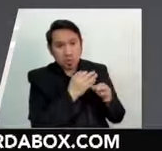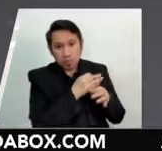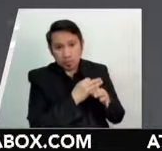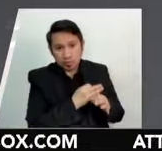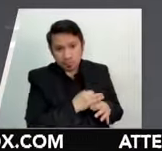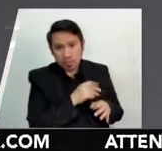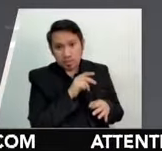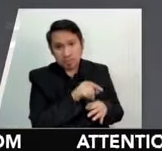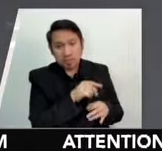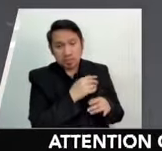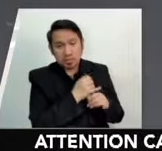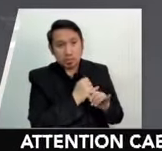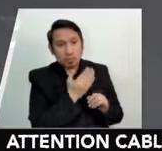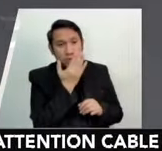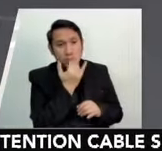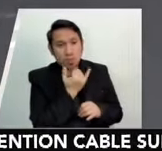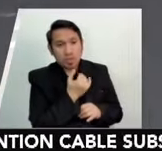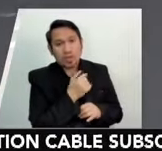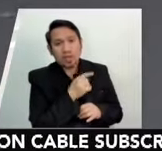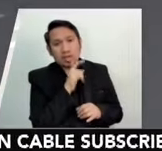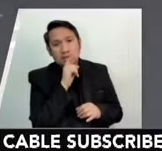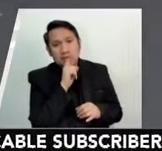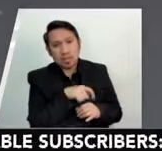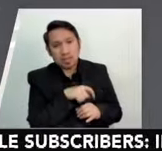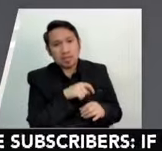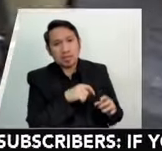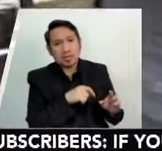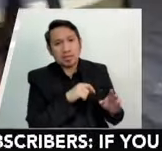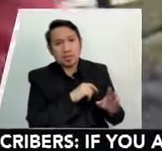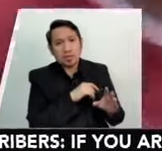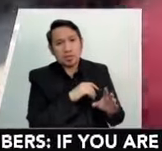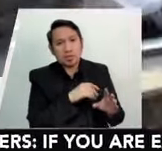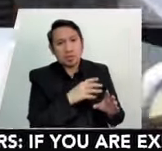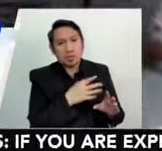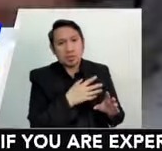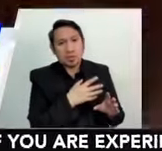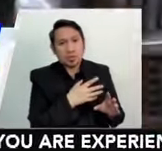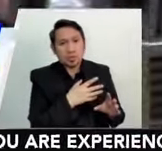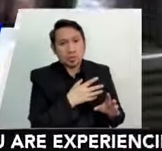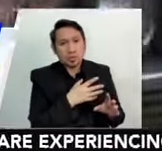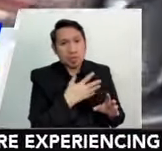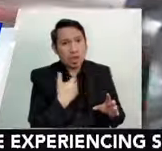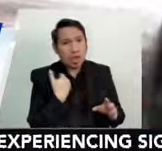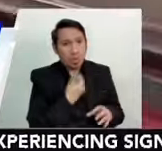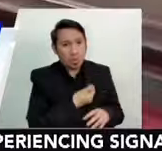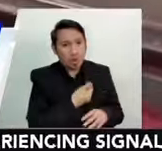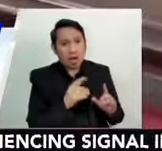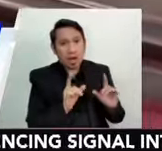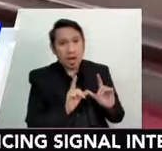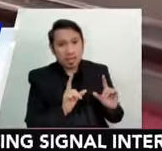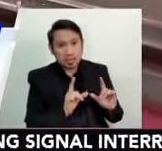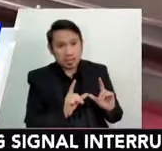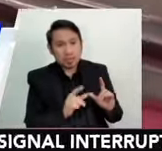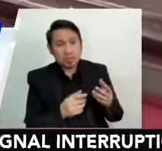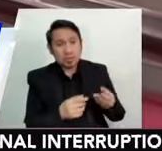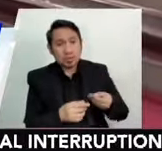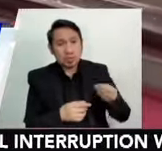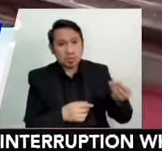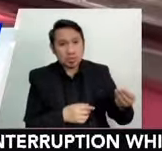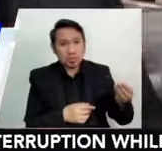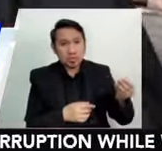bawiin? O bakit kailangan nilang kumpiskahin yung ating mga lihitimo mga prangkisa para pahawakan sa malalaking mga